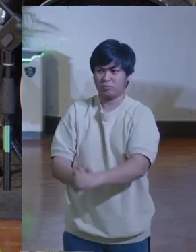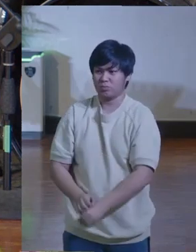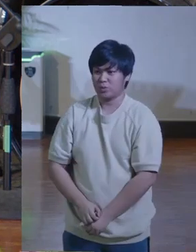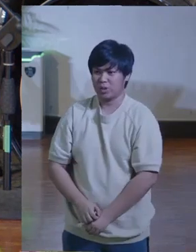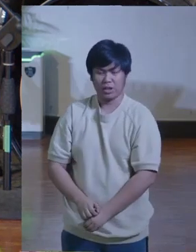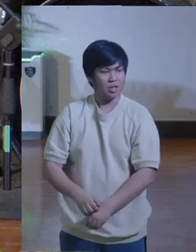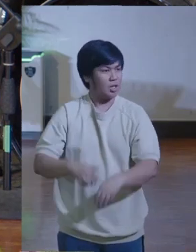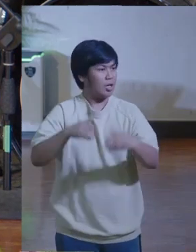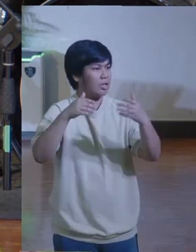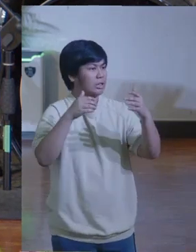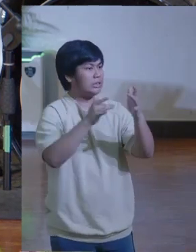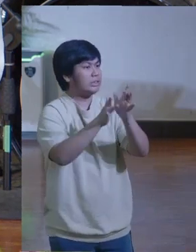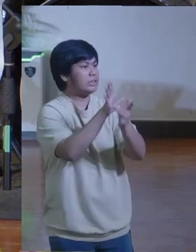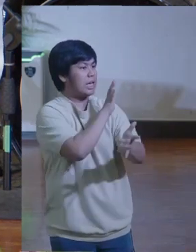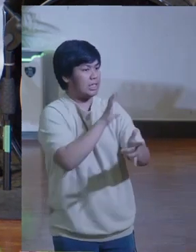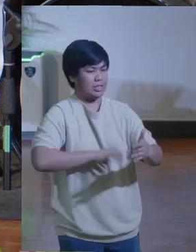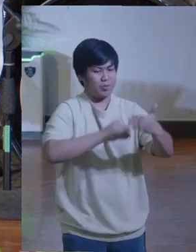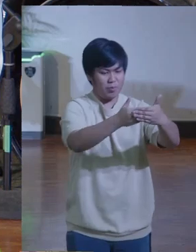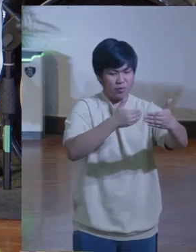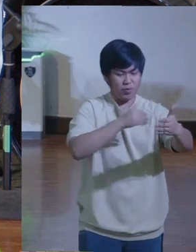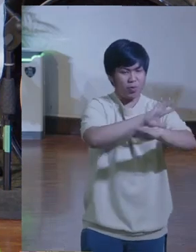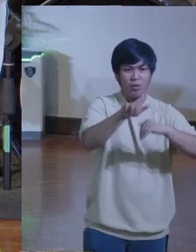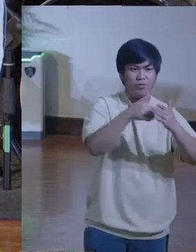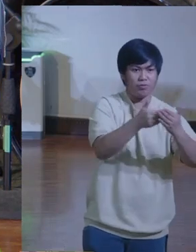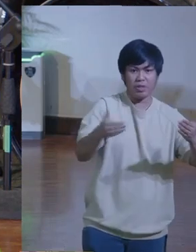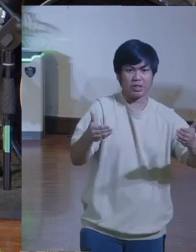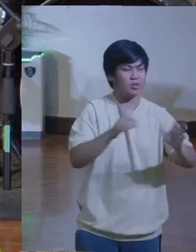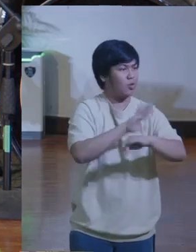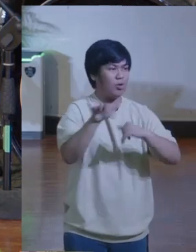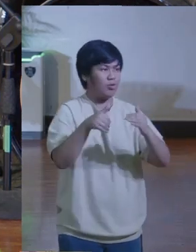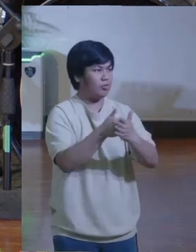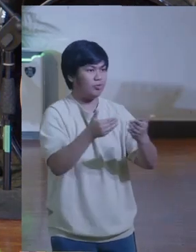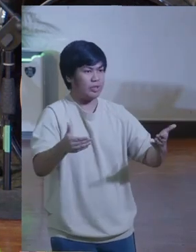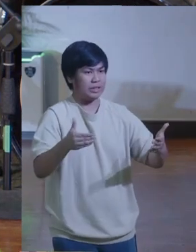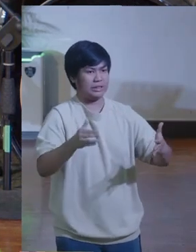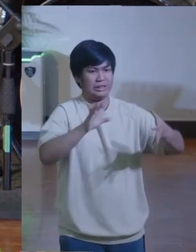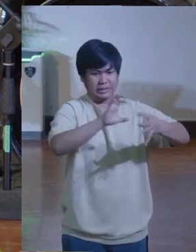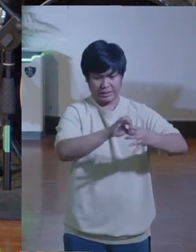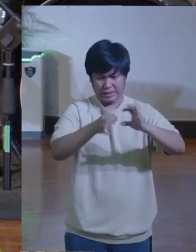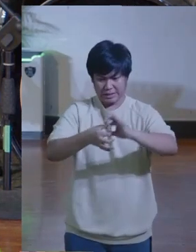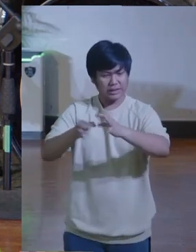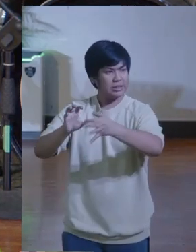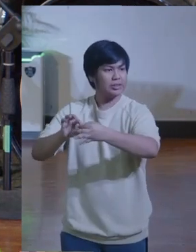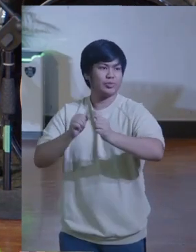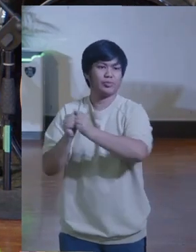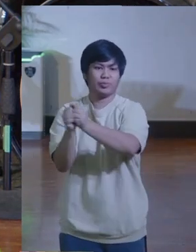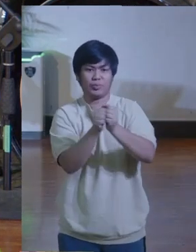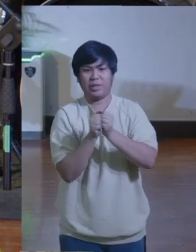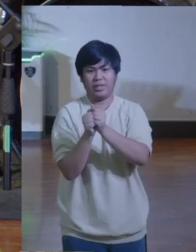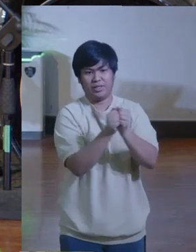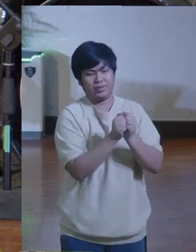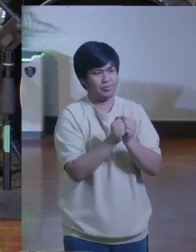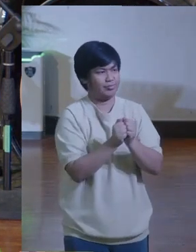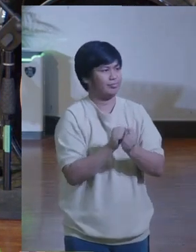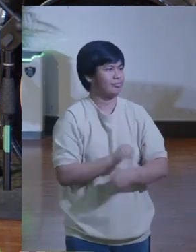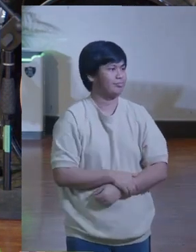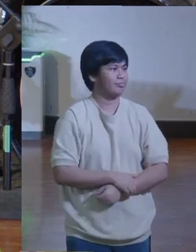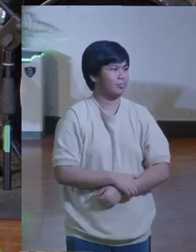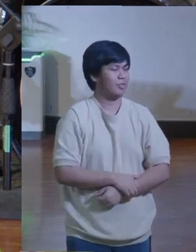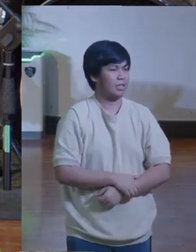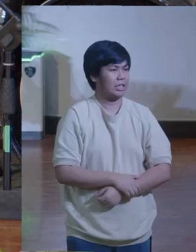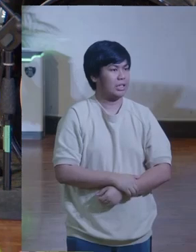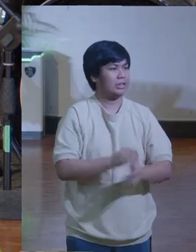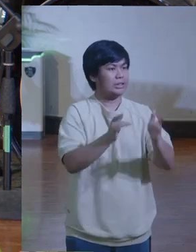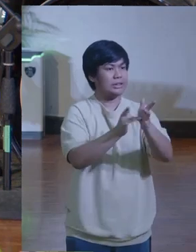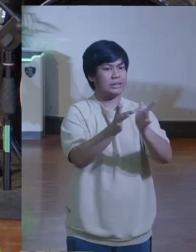And He is before all things, and in Him all things hold together. Sinasabi din yan sa Hebrews 1:3. Hawak